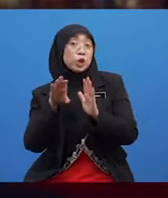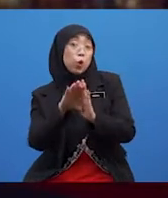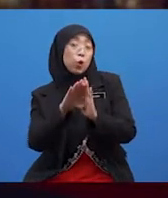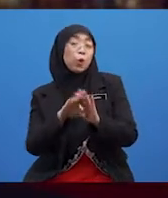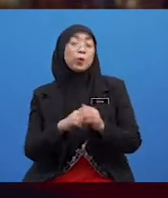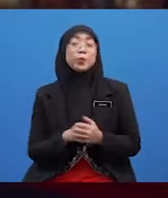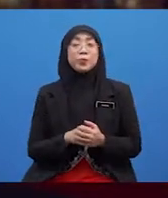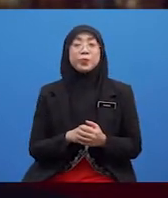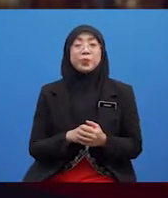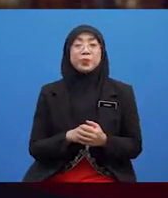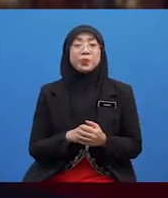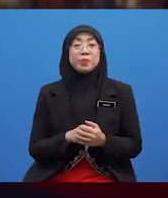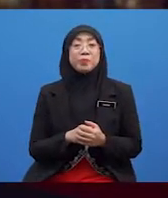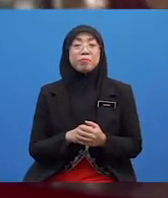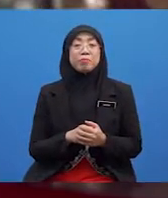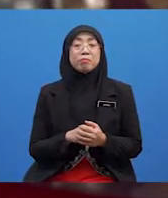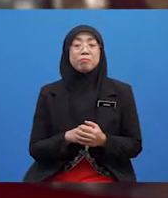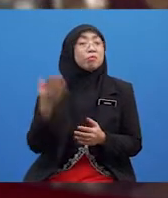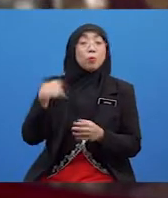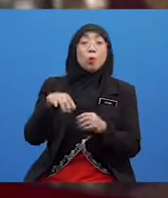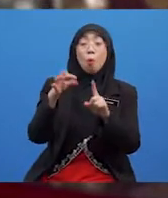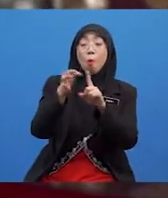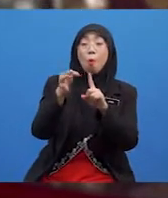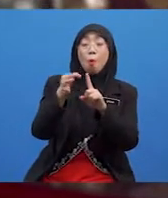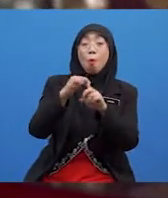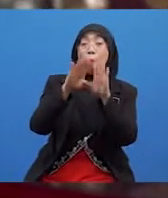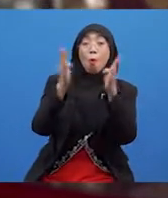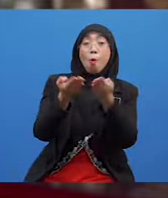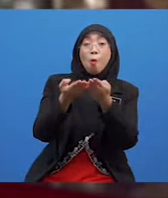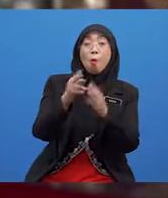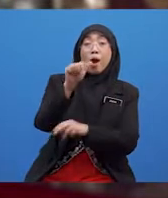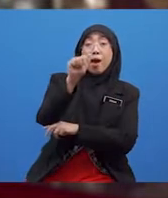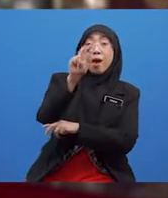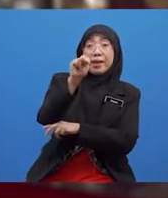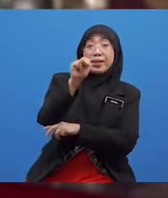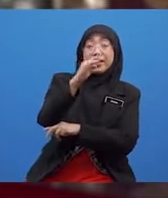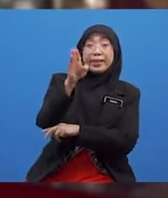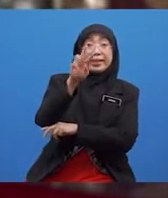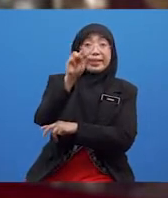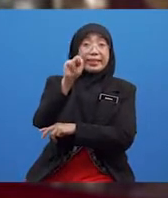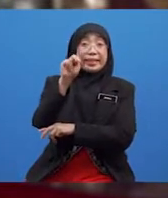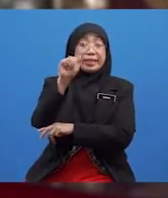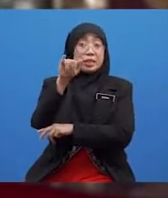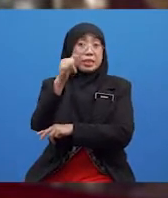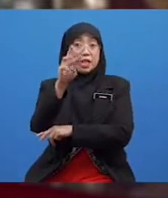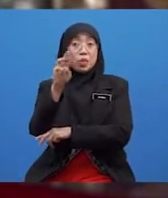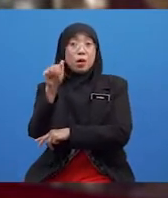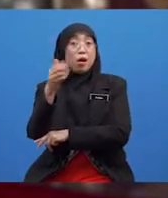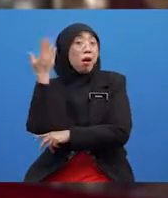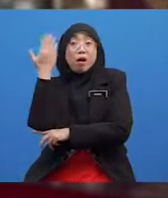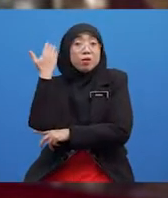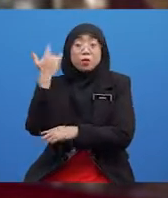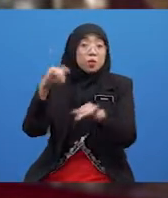kerjaya dalam sukan yang diceburi. Seseorang atlet yang mempunyai pergerakan tersendiri